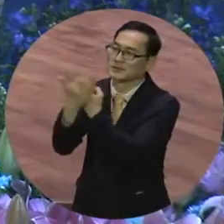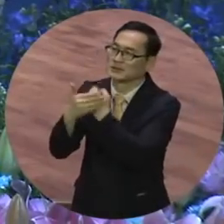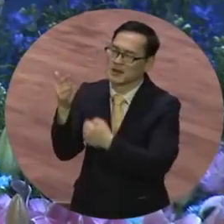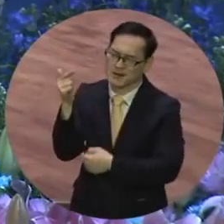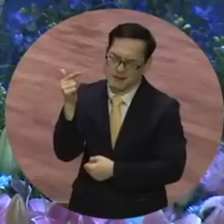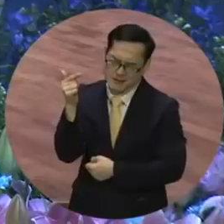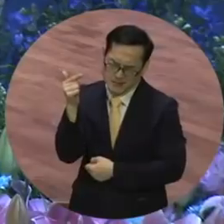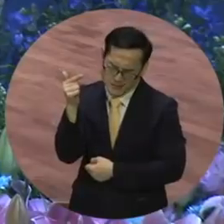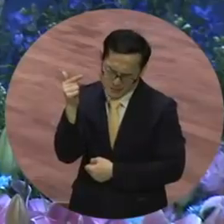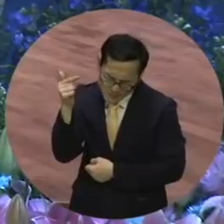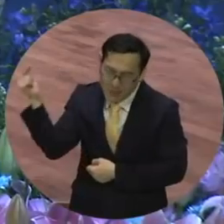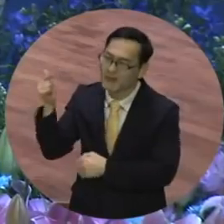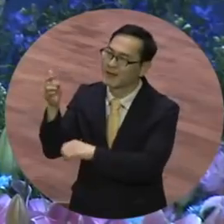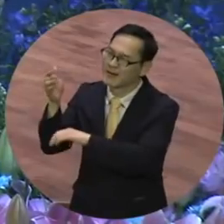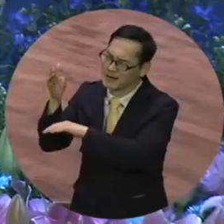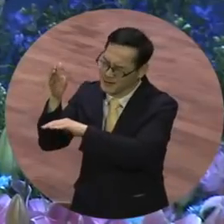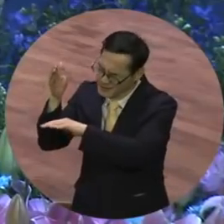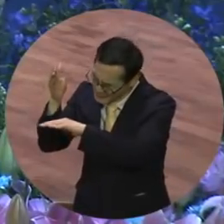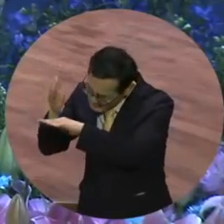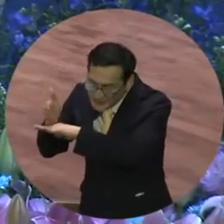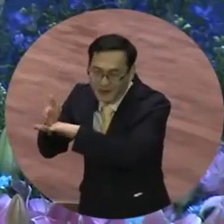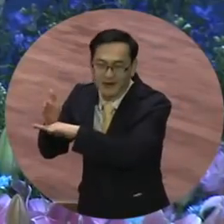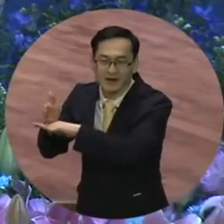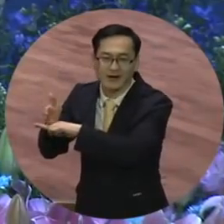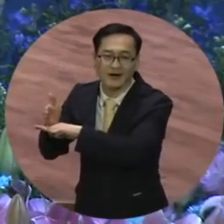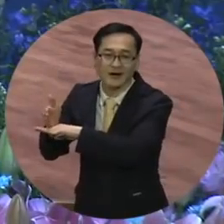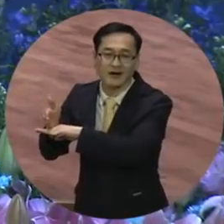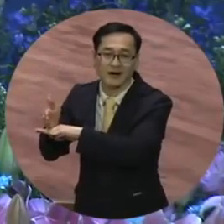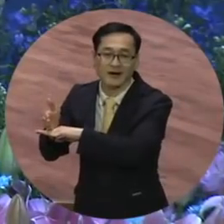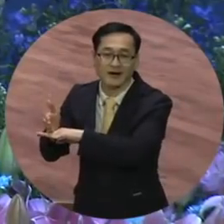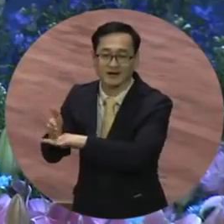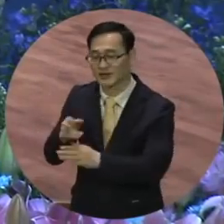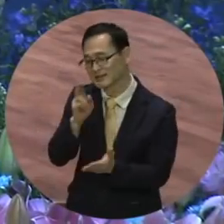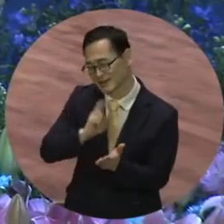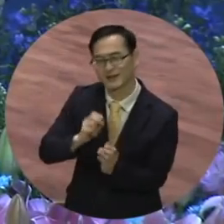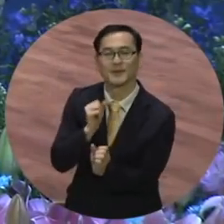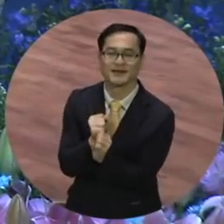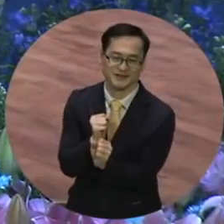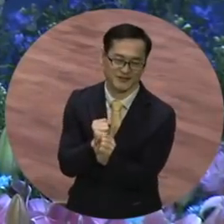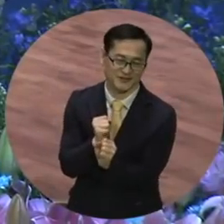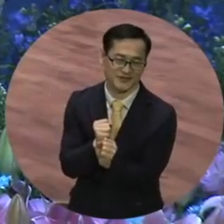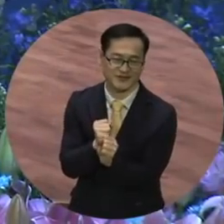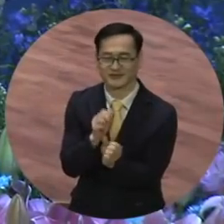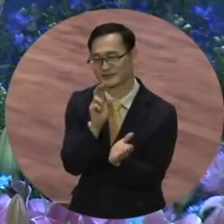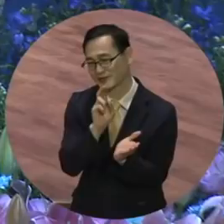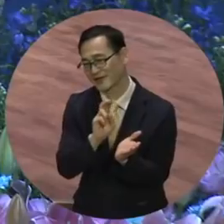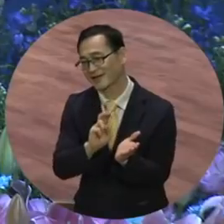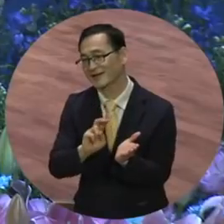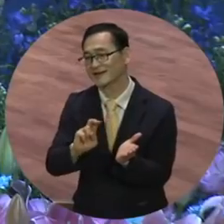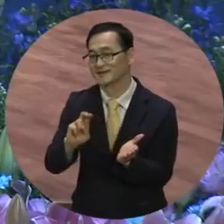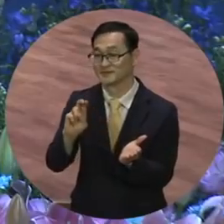은혜에 놀라워서 너무 감사해서 지은 찬송이 이거예요.